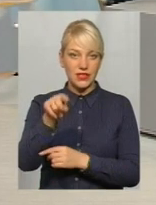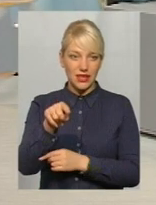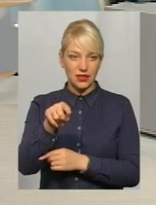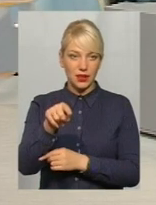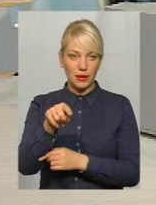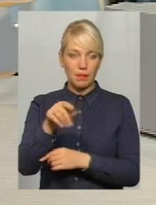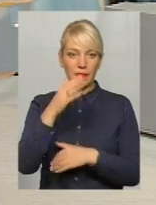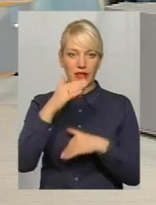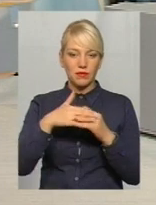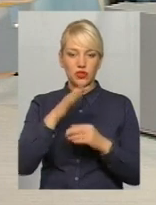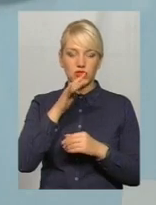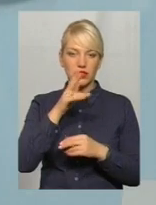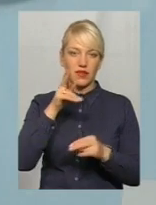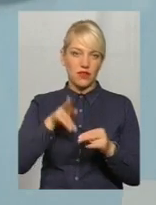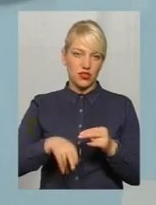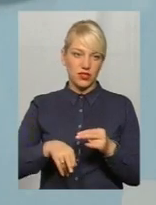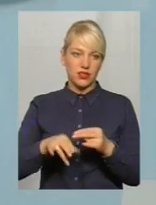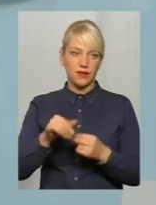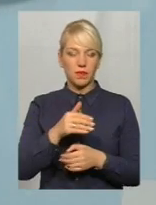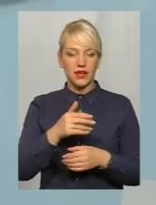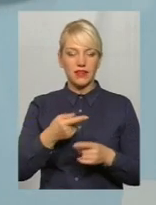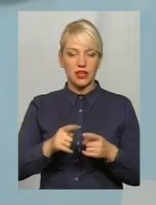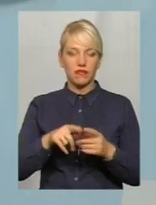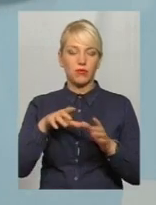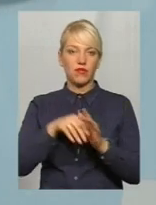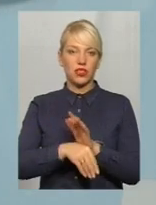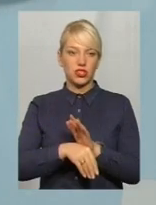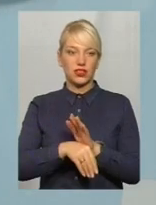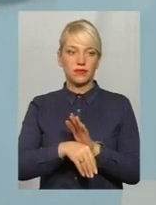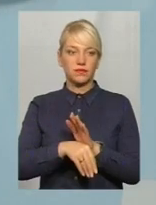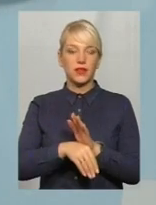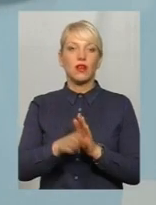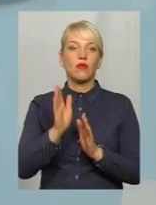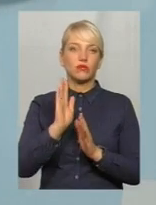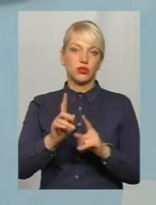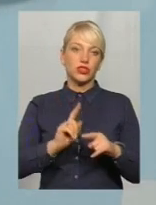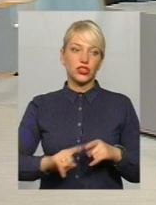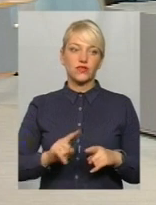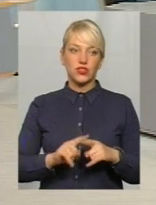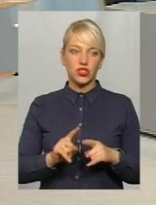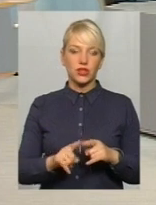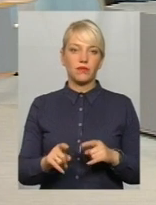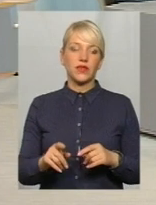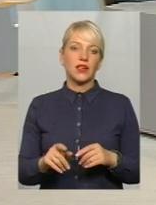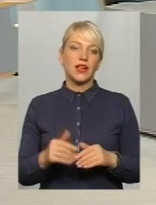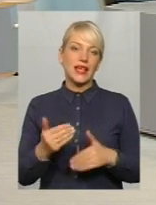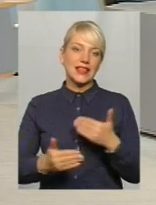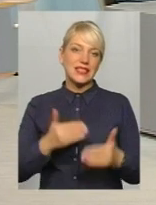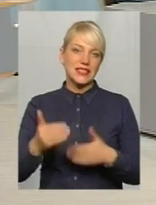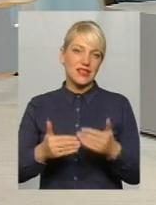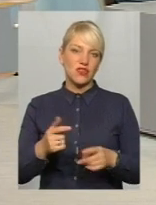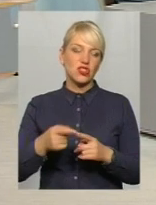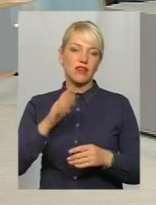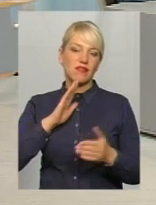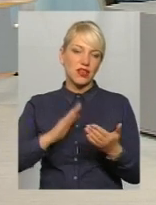в найближчому часі завершиться, і її впровадження буде швидшим, інтенсивнішим і якіснішим,